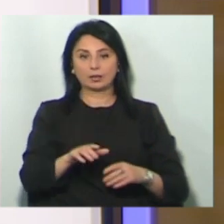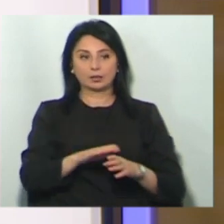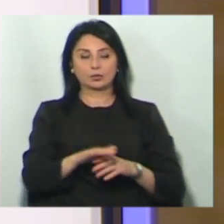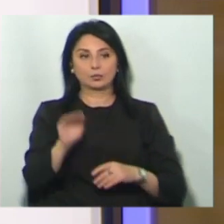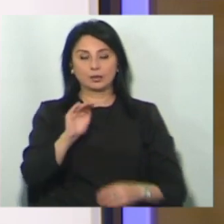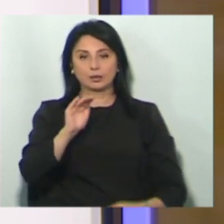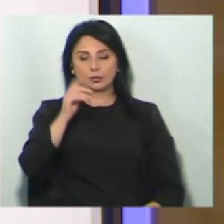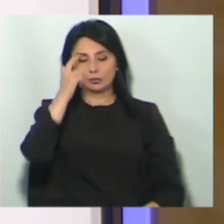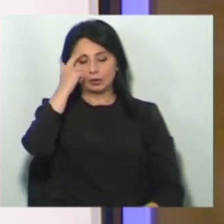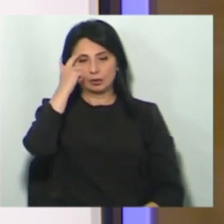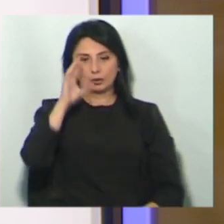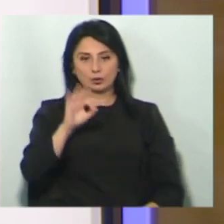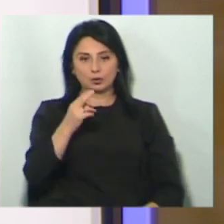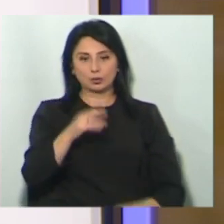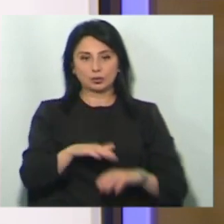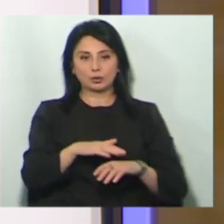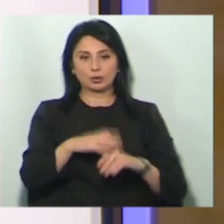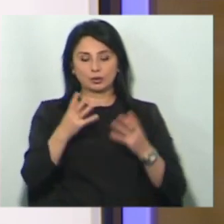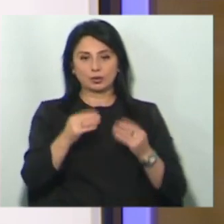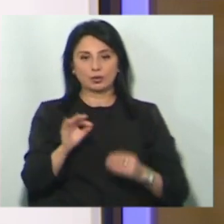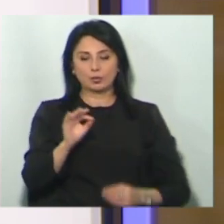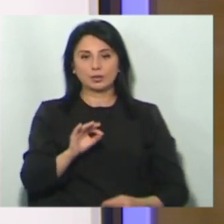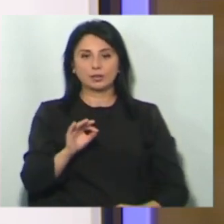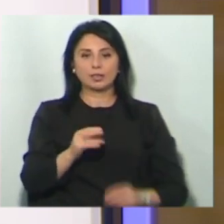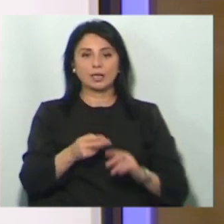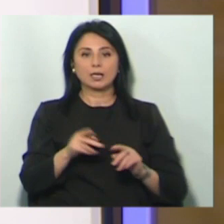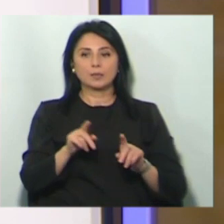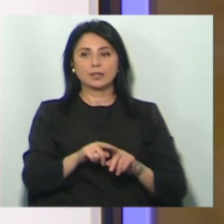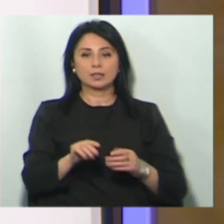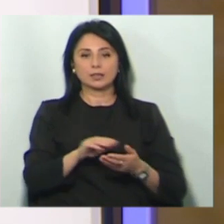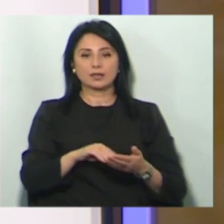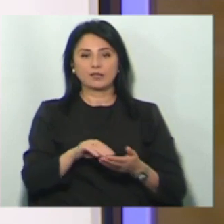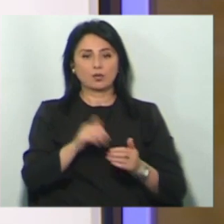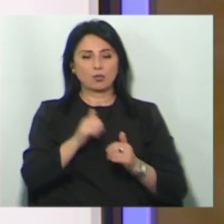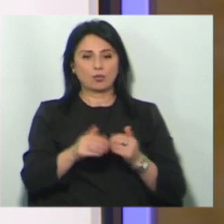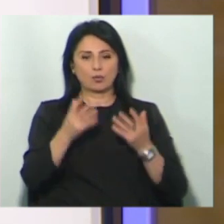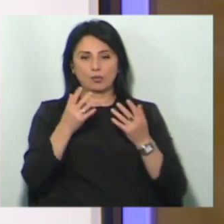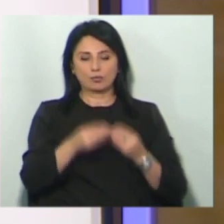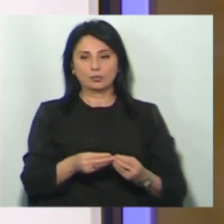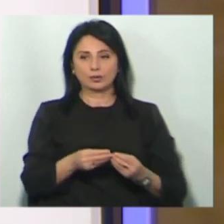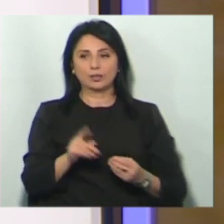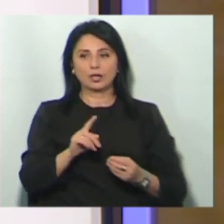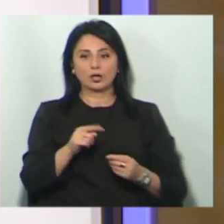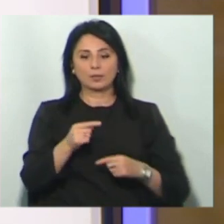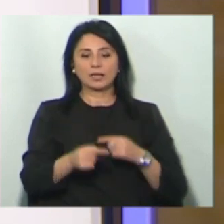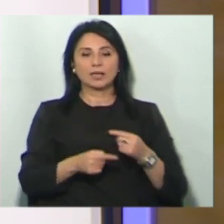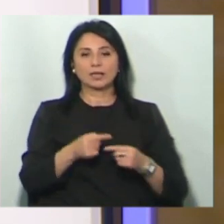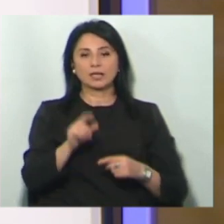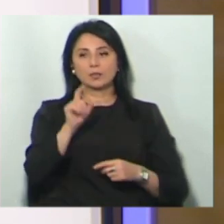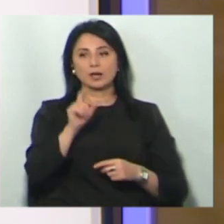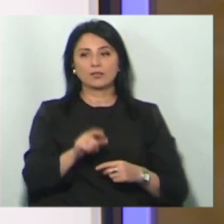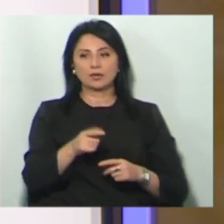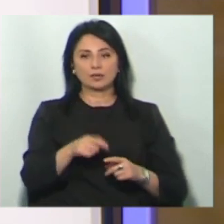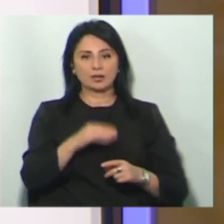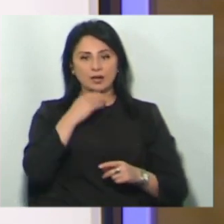სრულ ფიზიკურ, მენტალურ და სოციალურ კეთილდღეობაზე. Იმასაც ვიმეორებთ ყოველდღიურად, რომ თანამედროვე ადამიანს